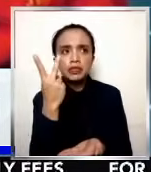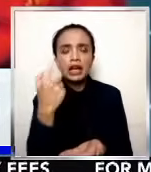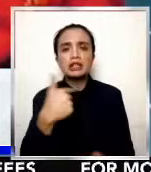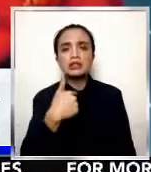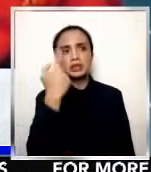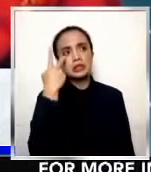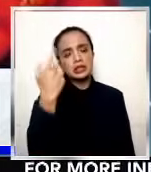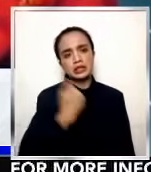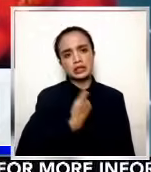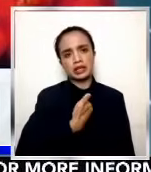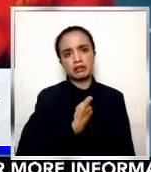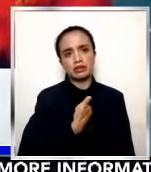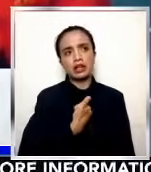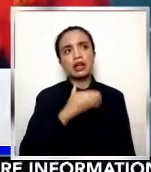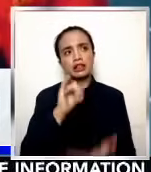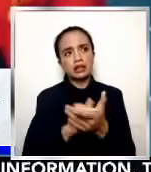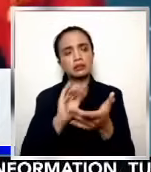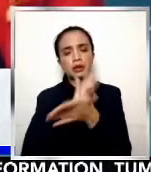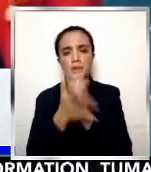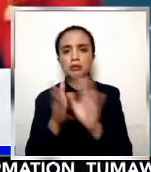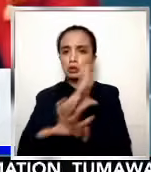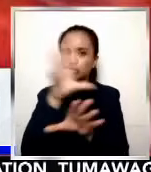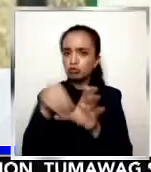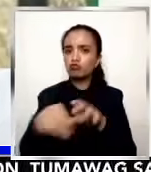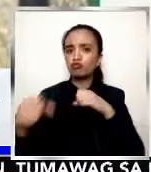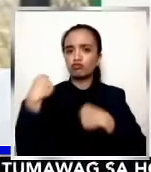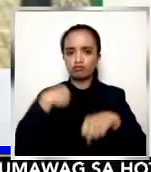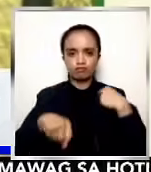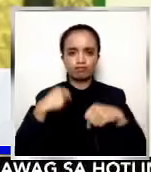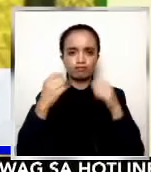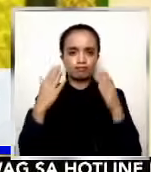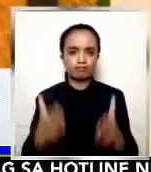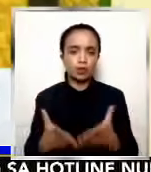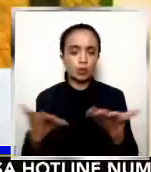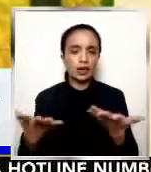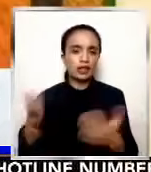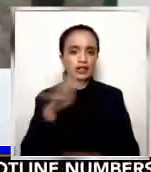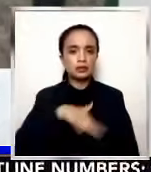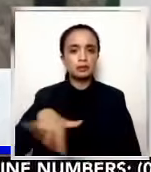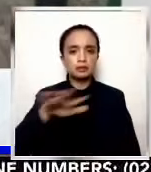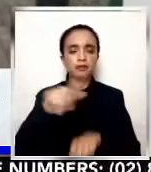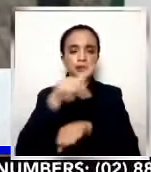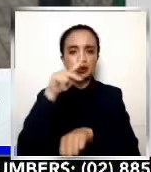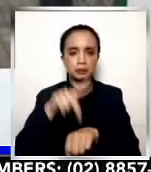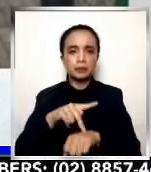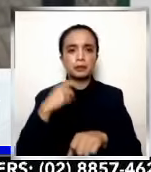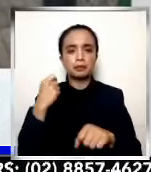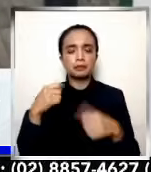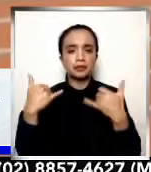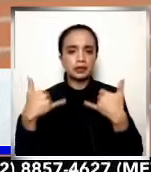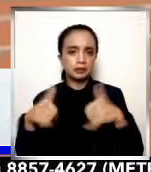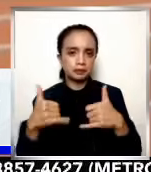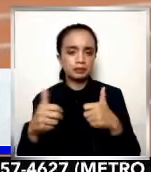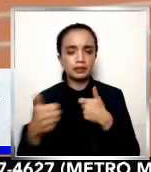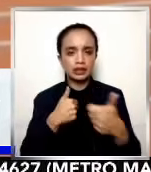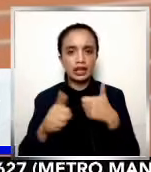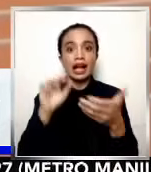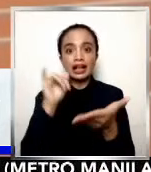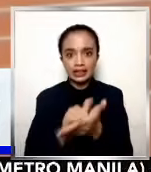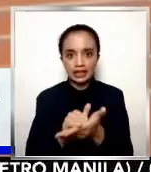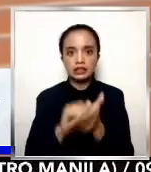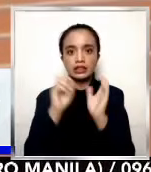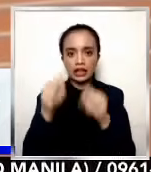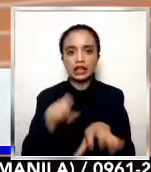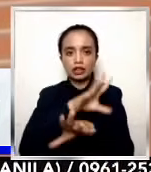sa mga atletang pang-rehiyon sa palarong pambansa. Ito ang naging tulay niya para mapasama sa track and field team